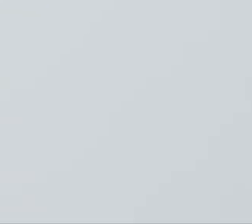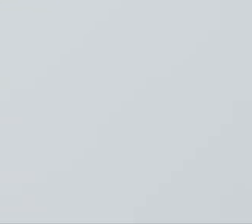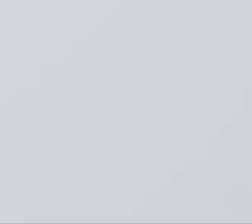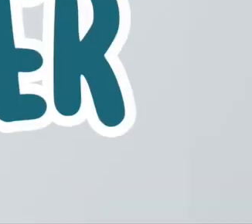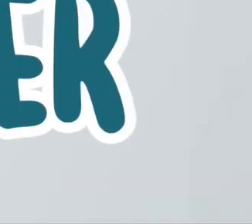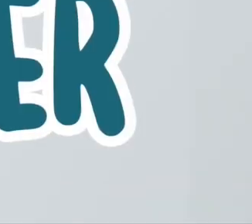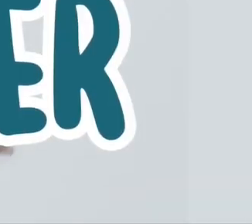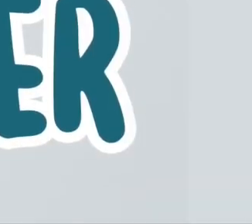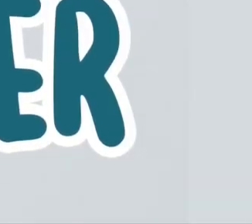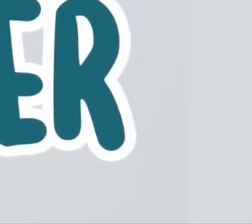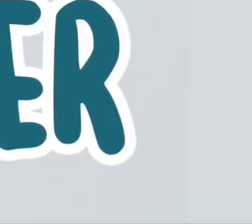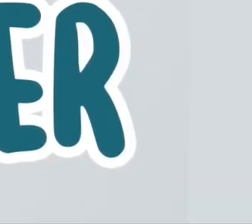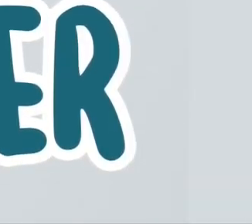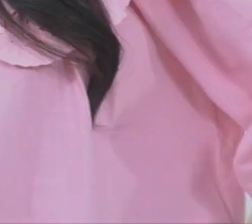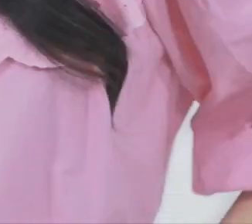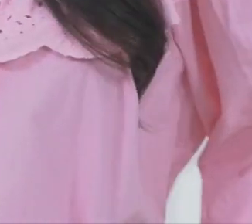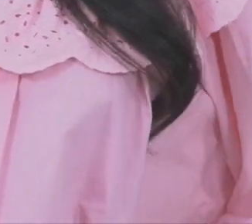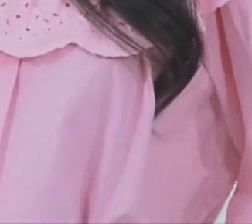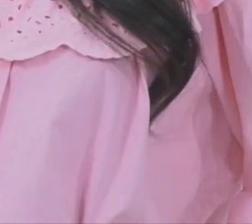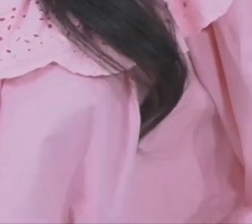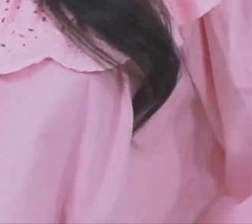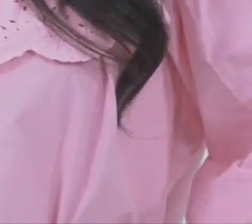Hoa Oke